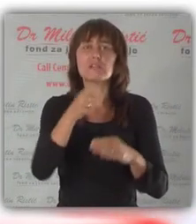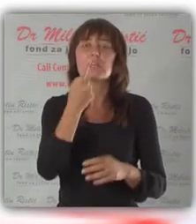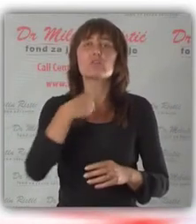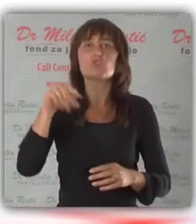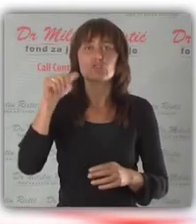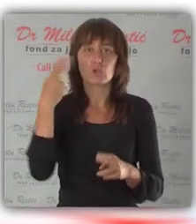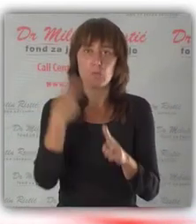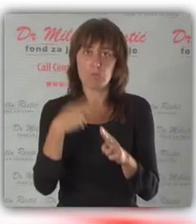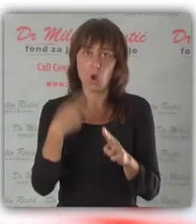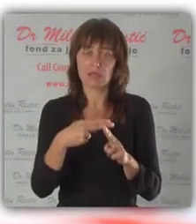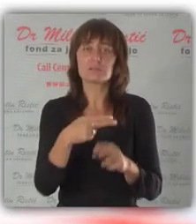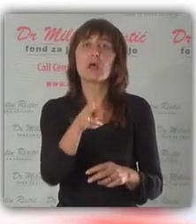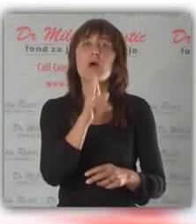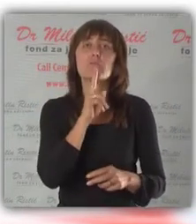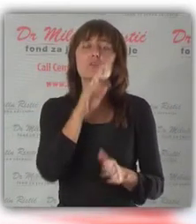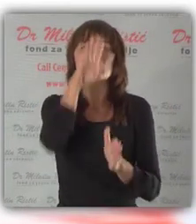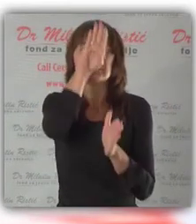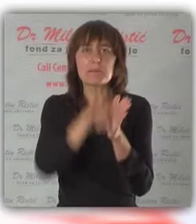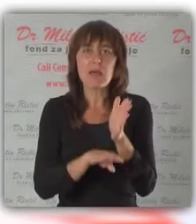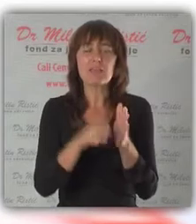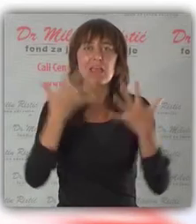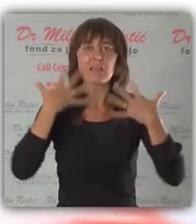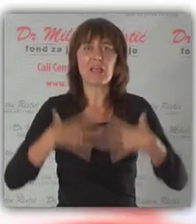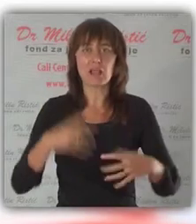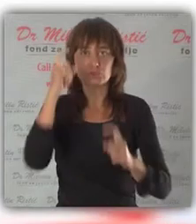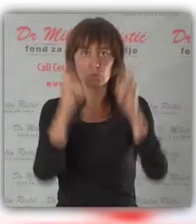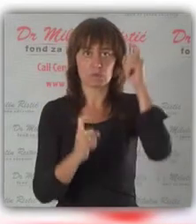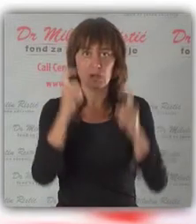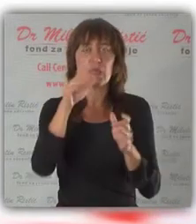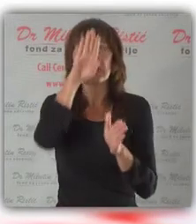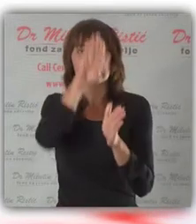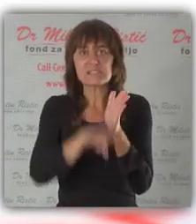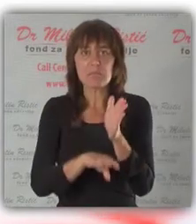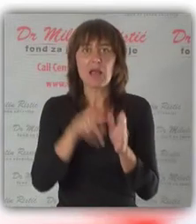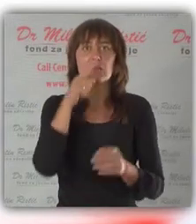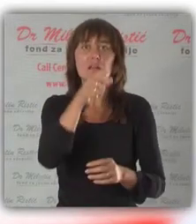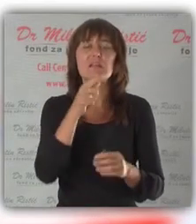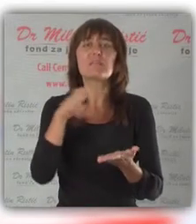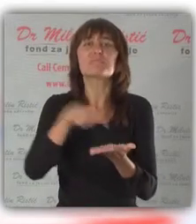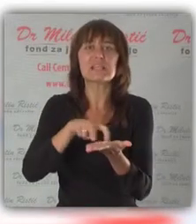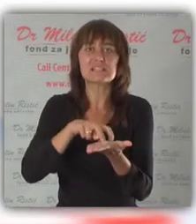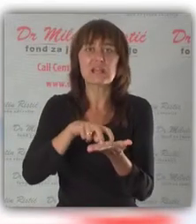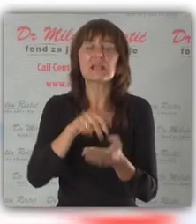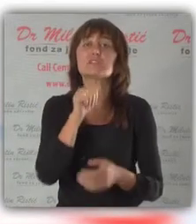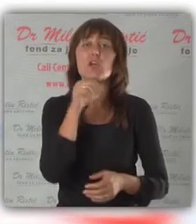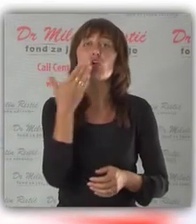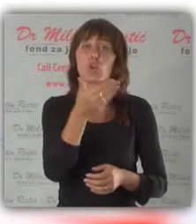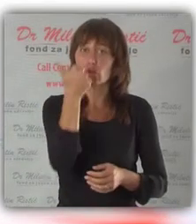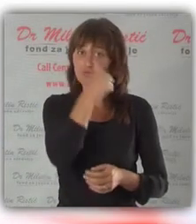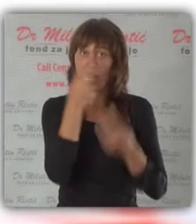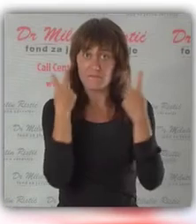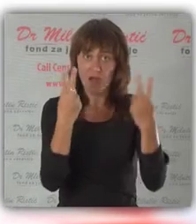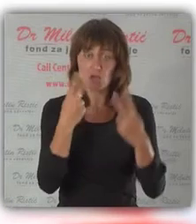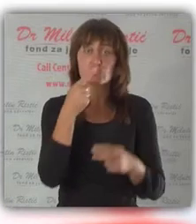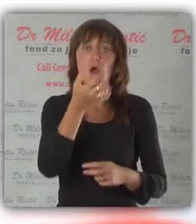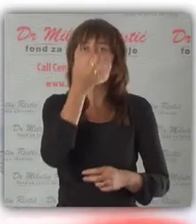regulisati šećernu bolest, koja će smanjiti telesnu masu, smanjiti stres i ono